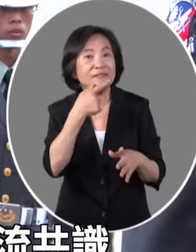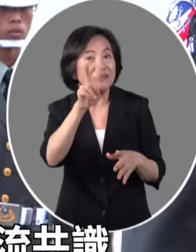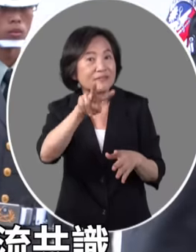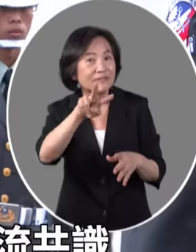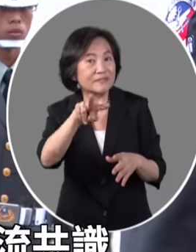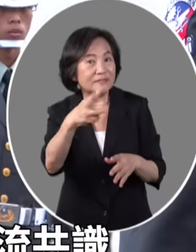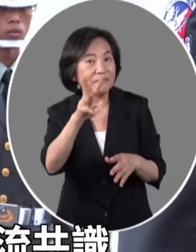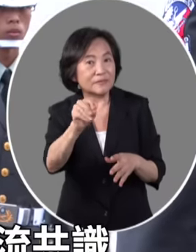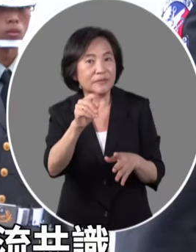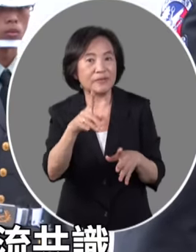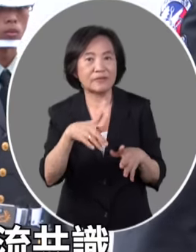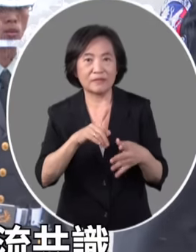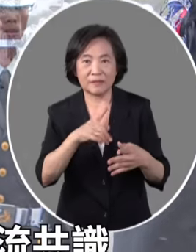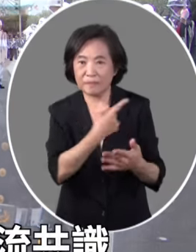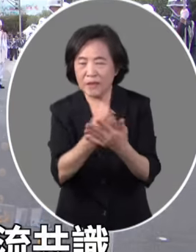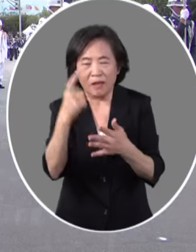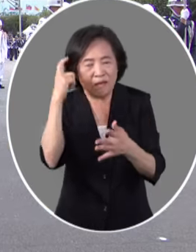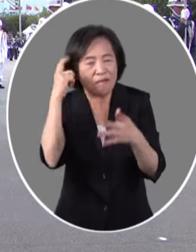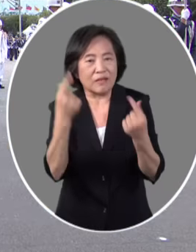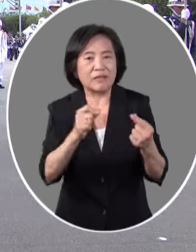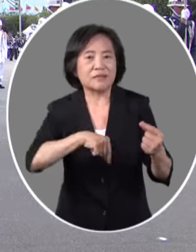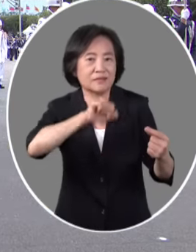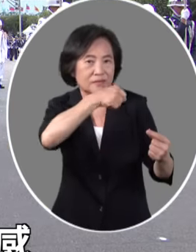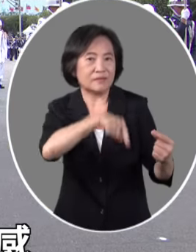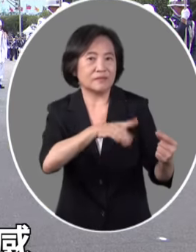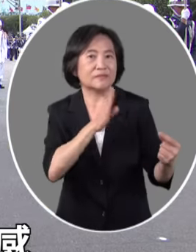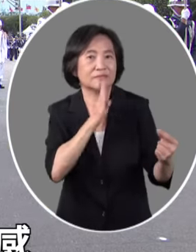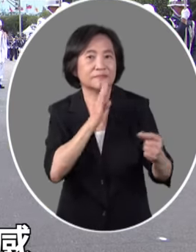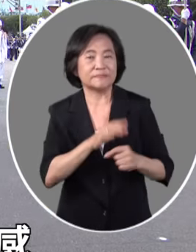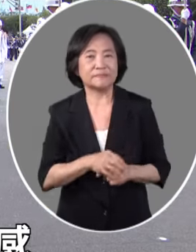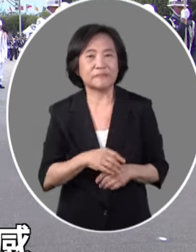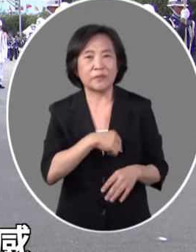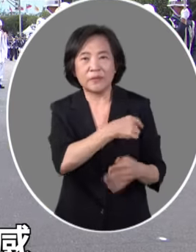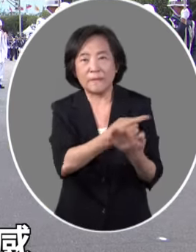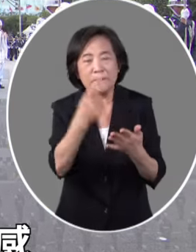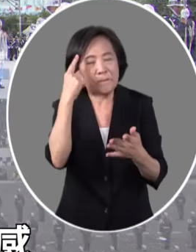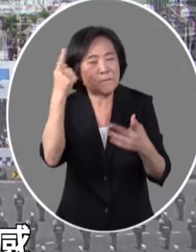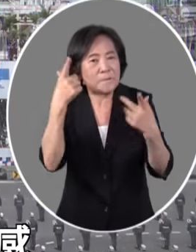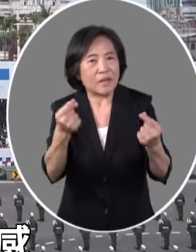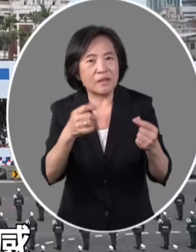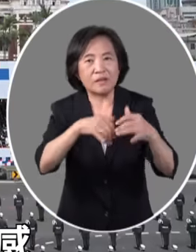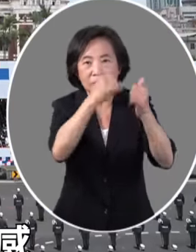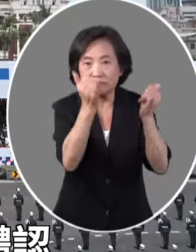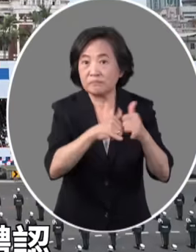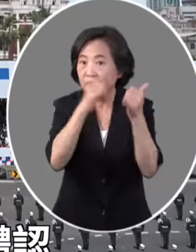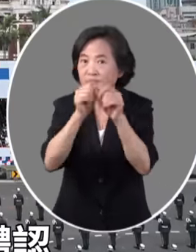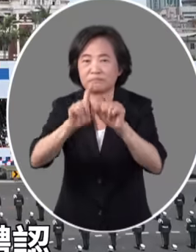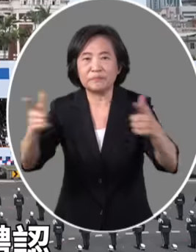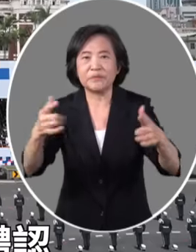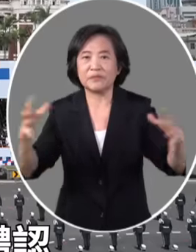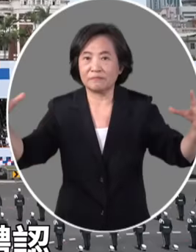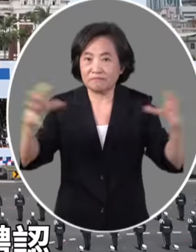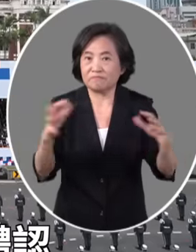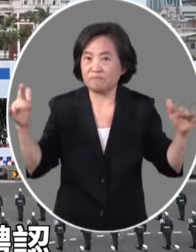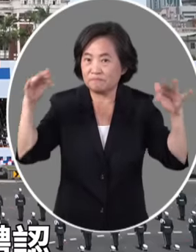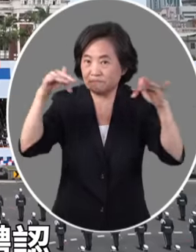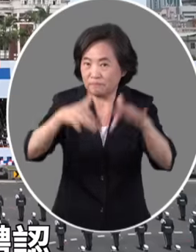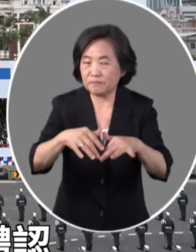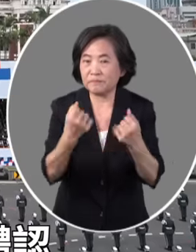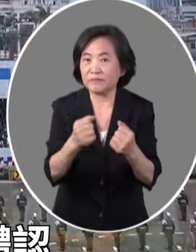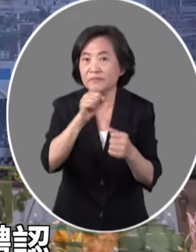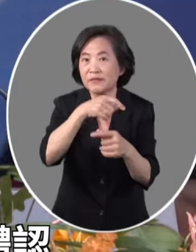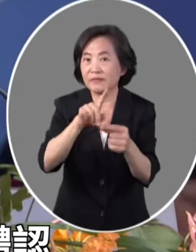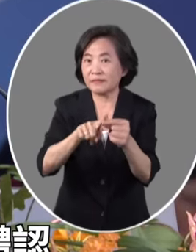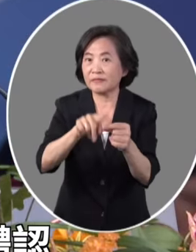人民的主流共识。这个共识汇聚了不同族群的历史情感和74年来福